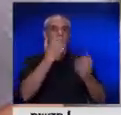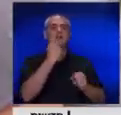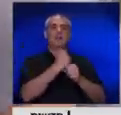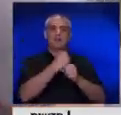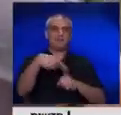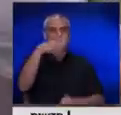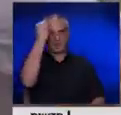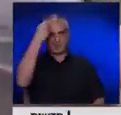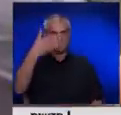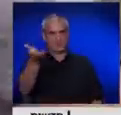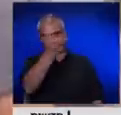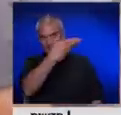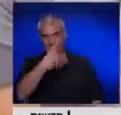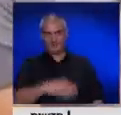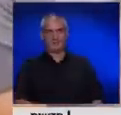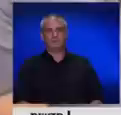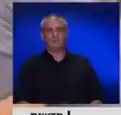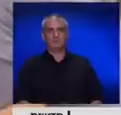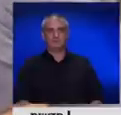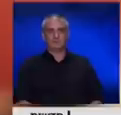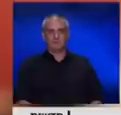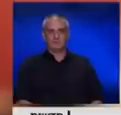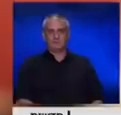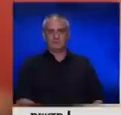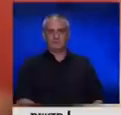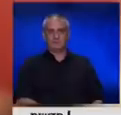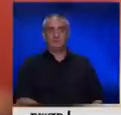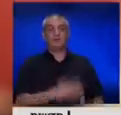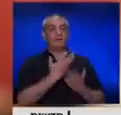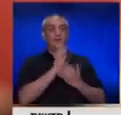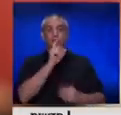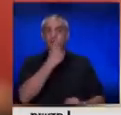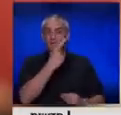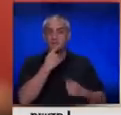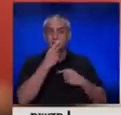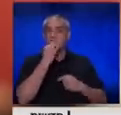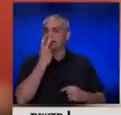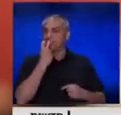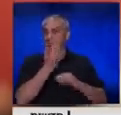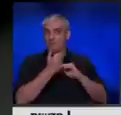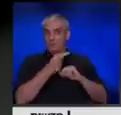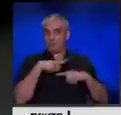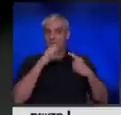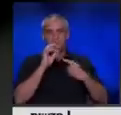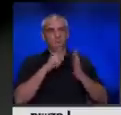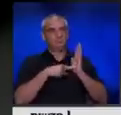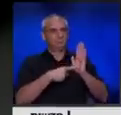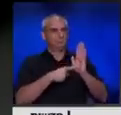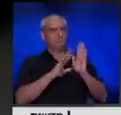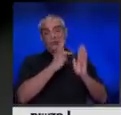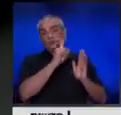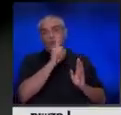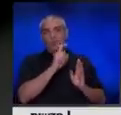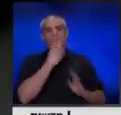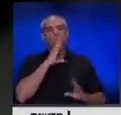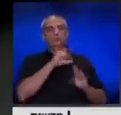לתת עבודה לתלמידים האלה. והעדות של וב בשנות ה-20 המוקדמות לחייו שופכת אור על מה שכנראה